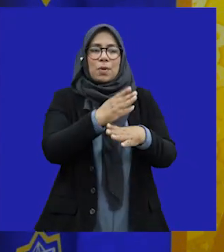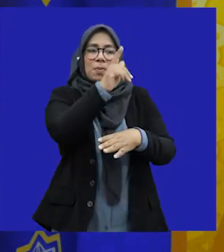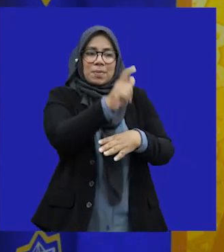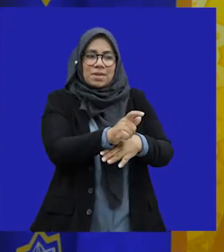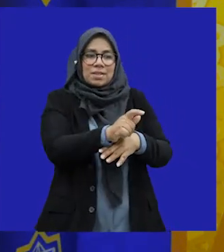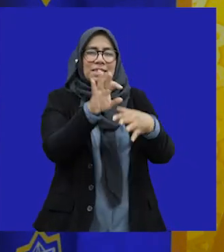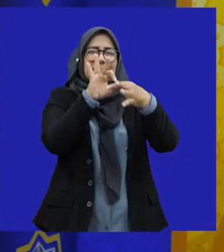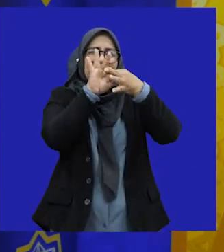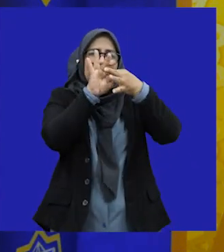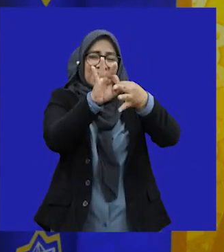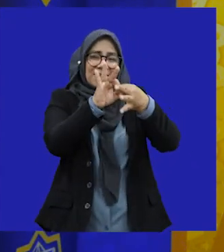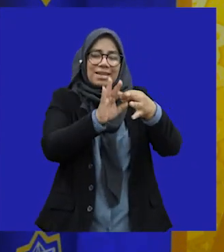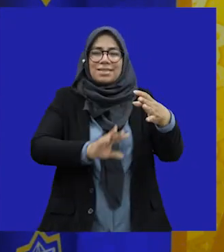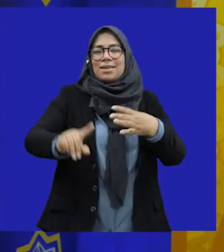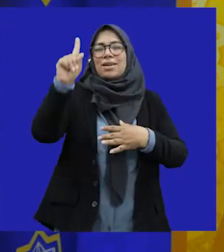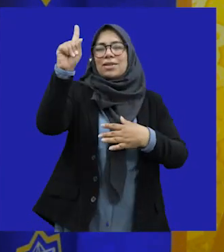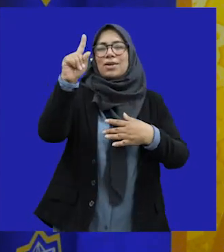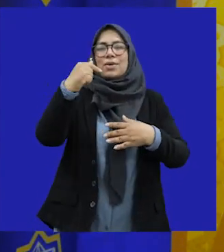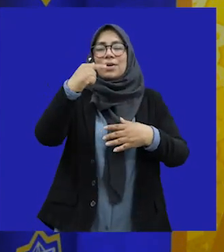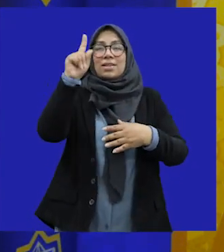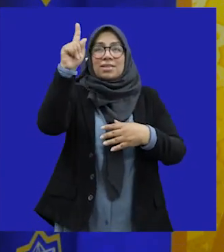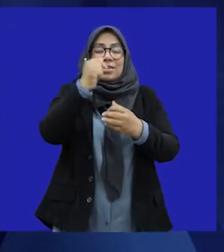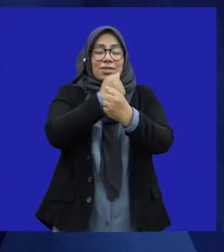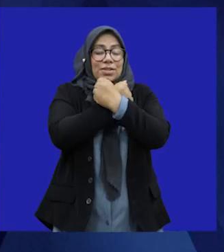بِالنَّوَافِلِ حَتَّى أُحِبَّهُ,